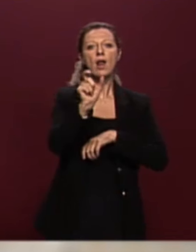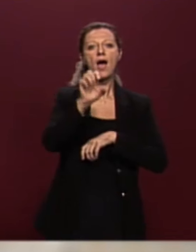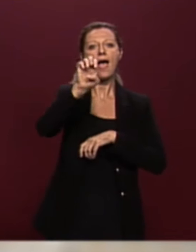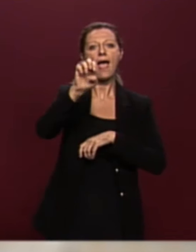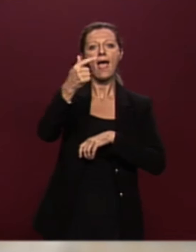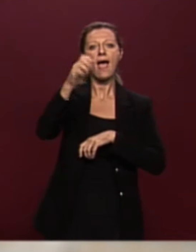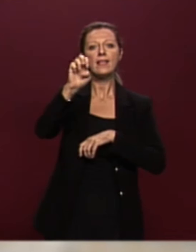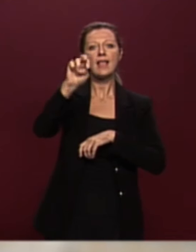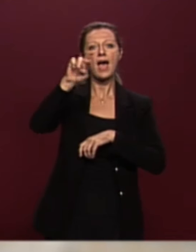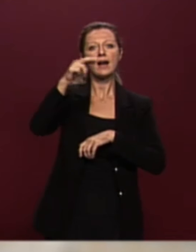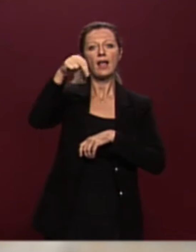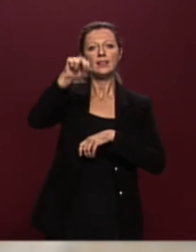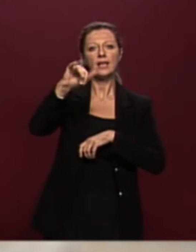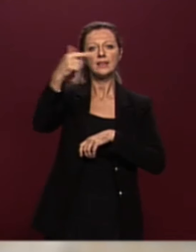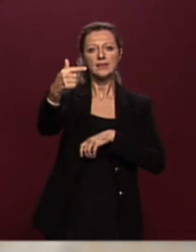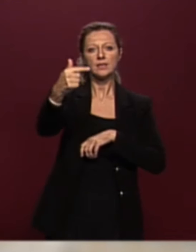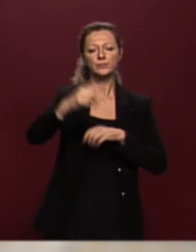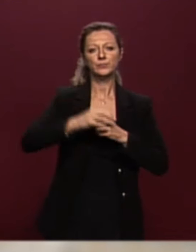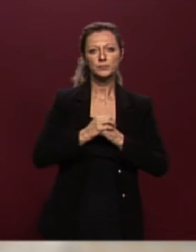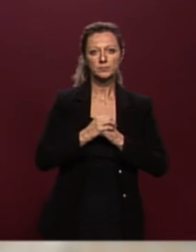Eternit.